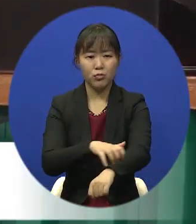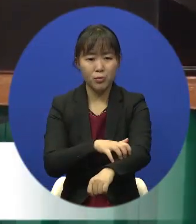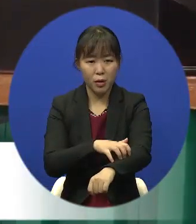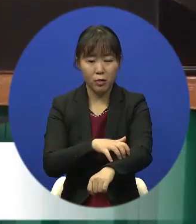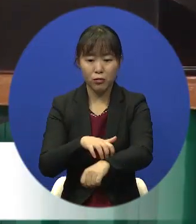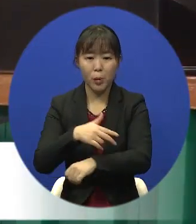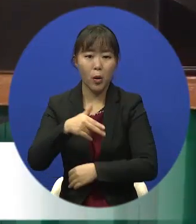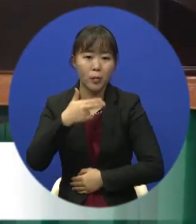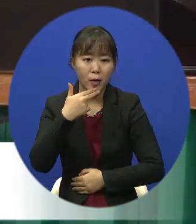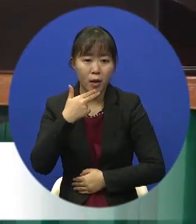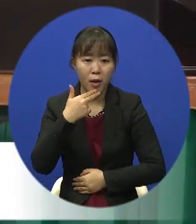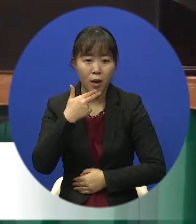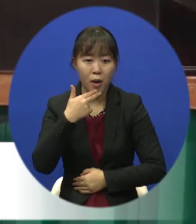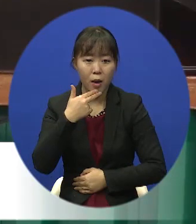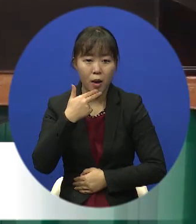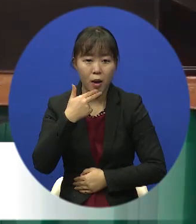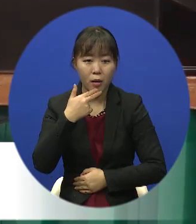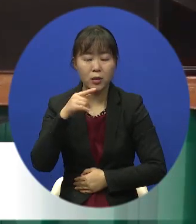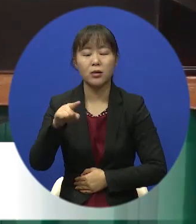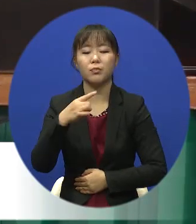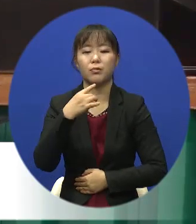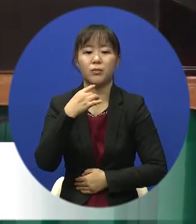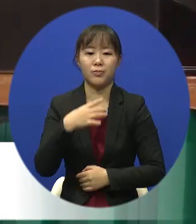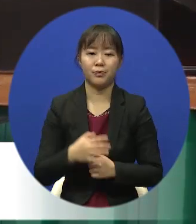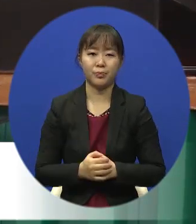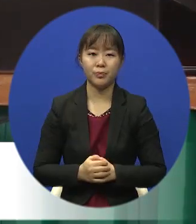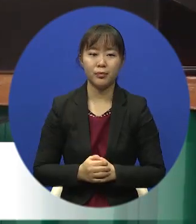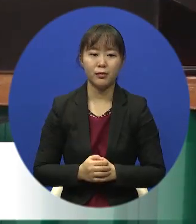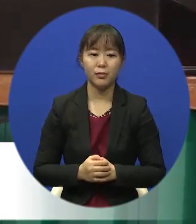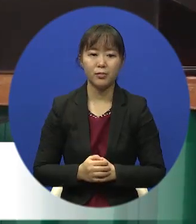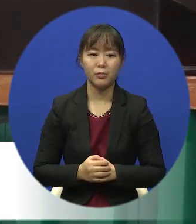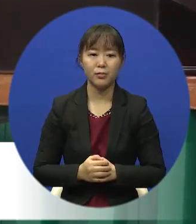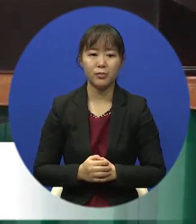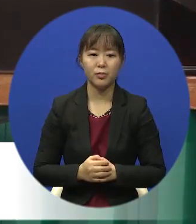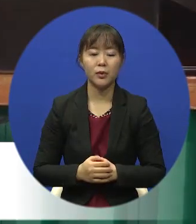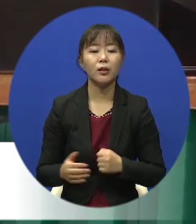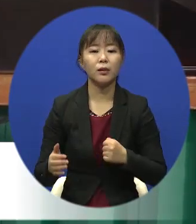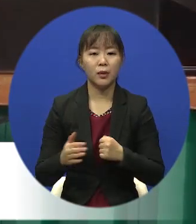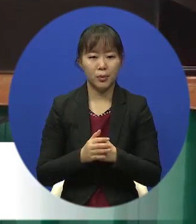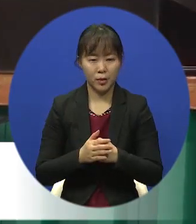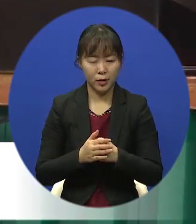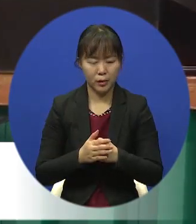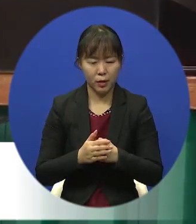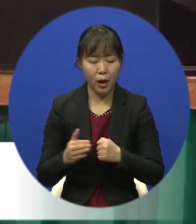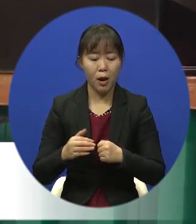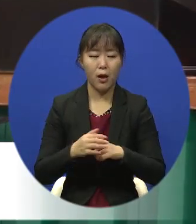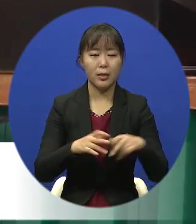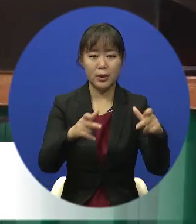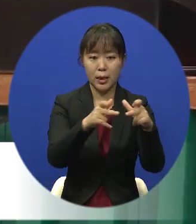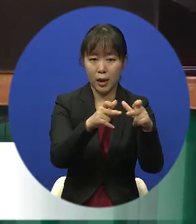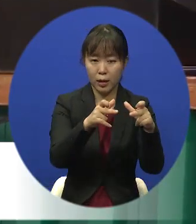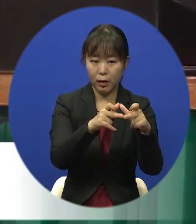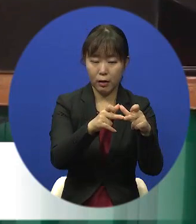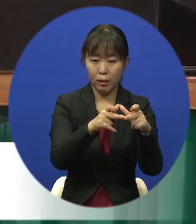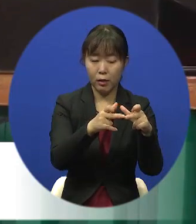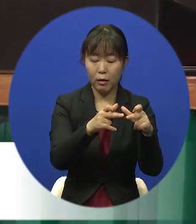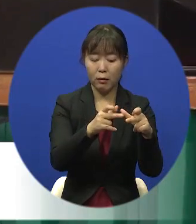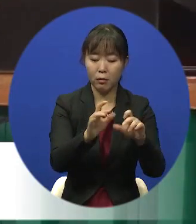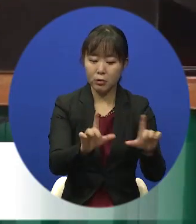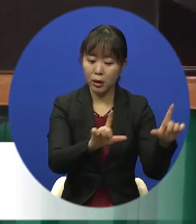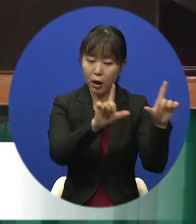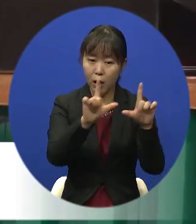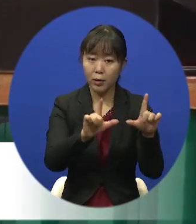불편하냐 불편하지 않느냐 그 차이라고 저는 생각을 합니다. 그렇기 때문에 비록 장애를 갖고